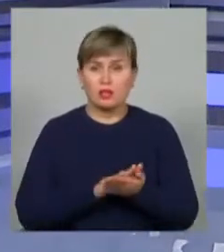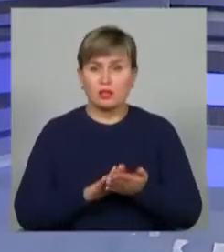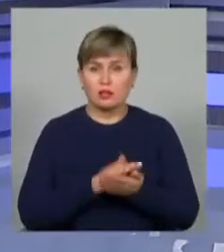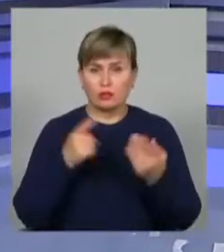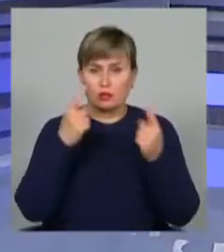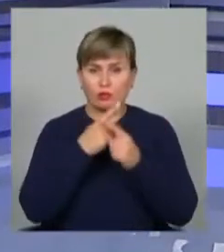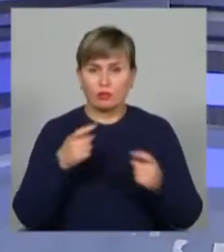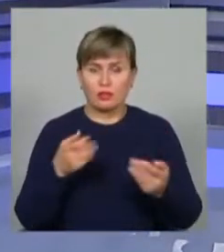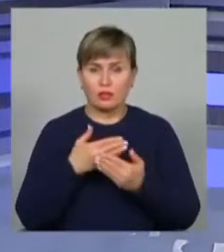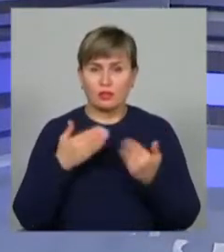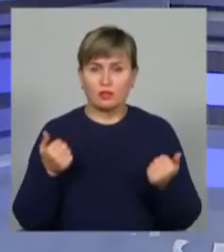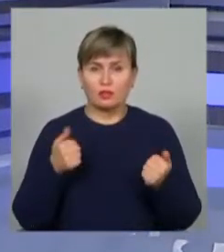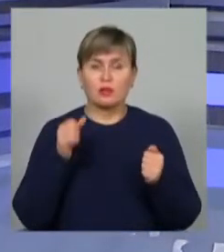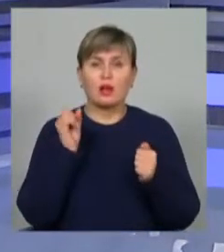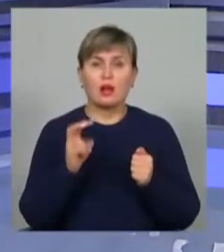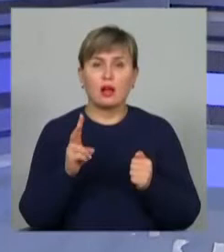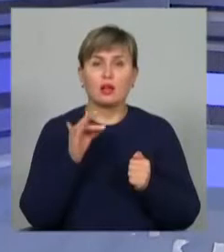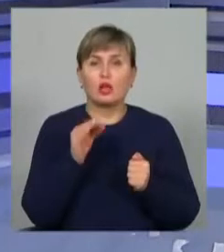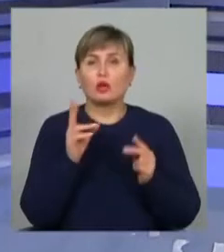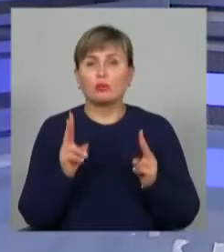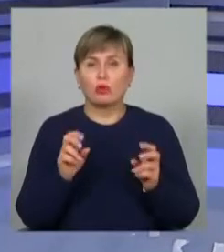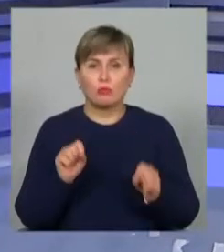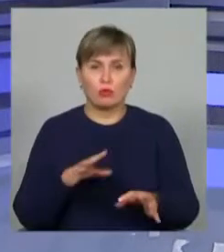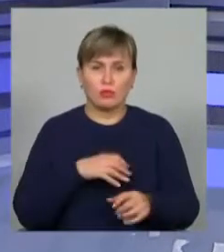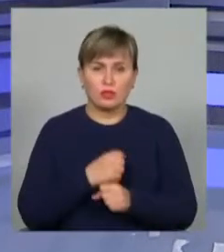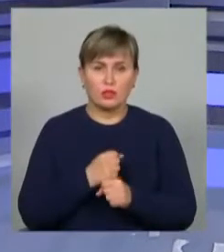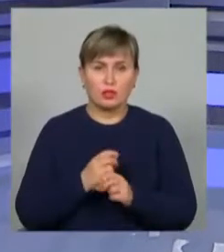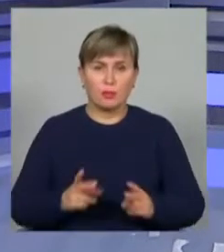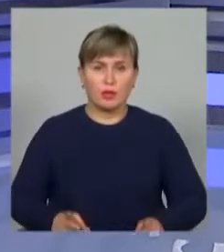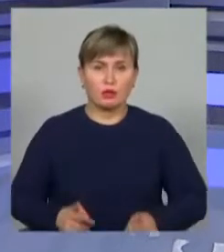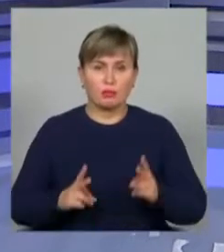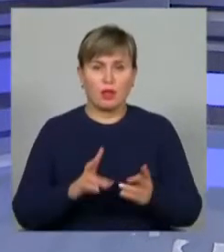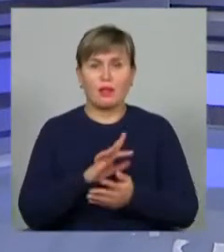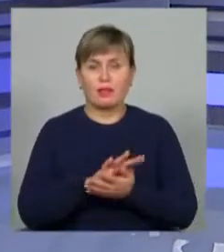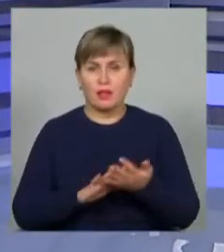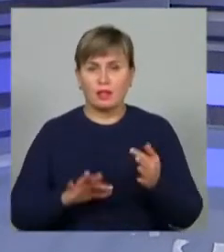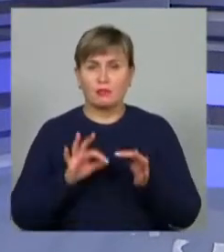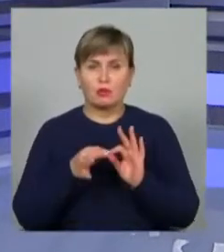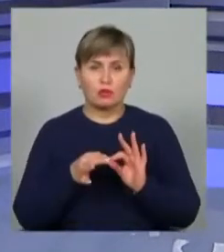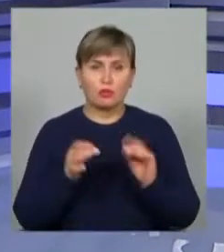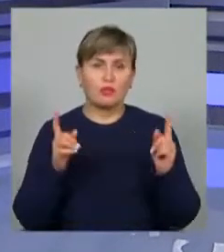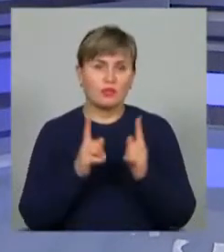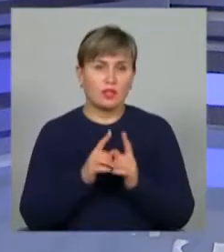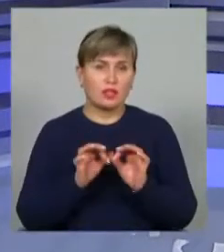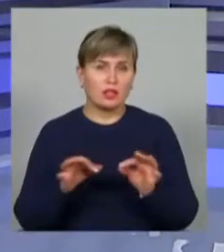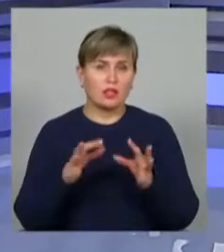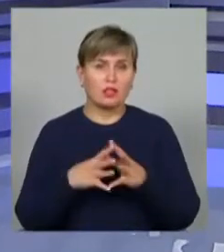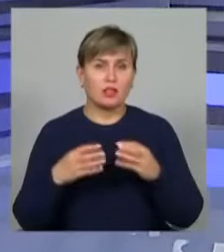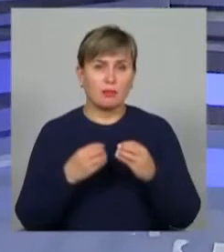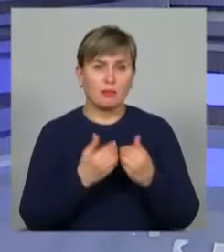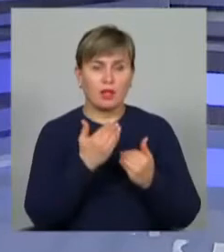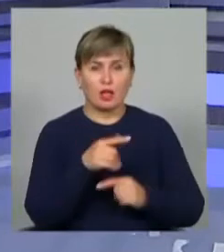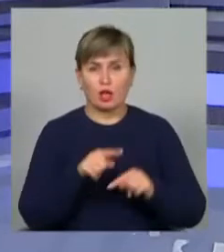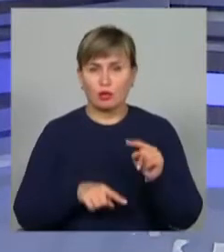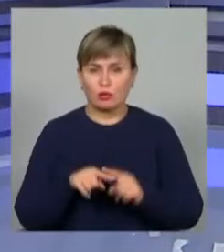ходе следствия, как и о том, кто мог совершить преступление. Динара Сабитова встретилась с семьей погибшего и готова рассказать